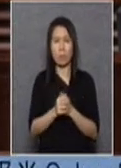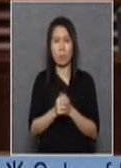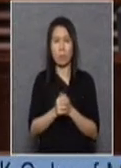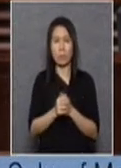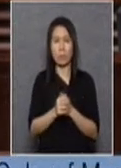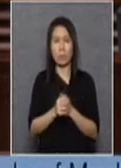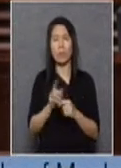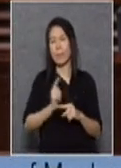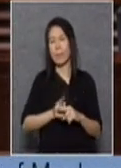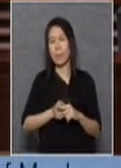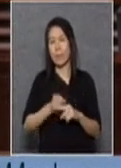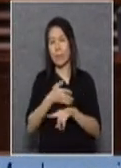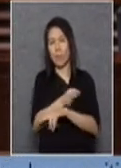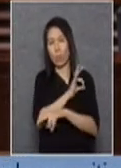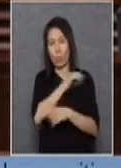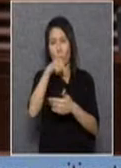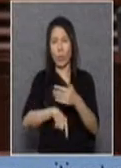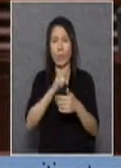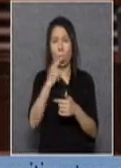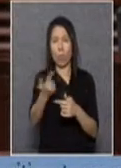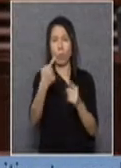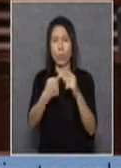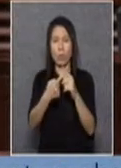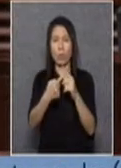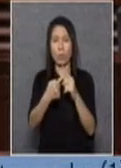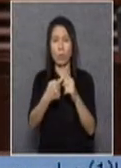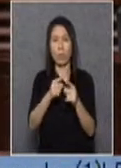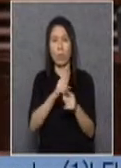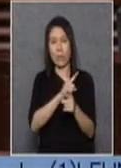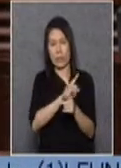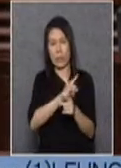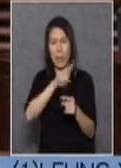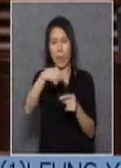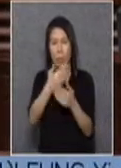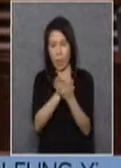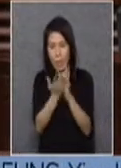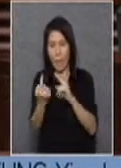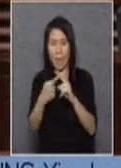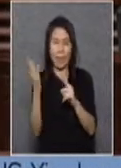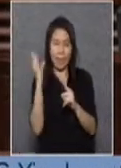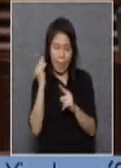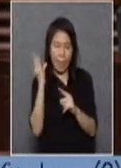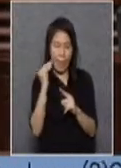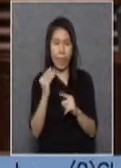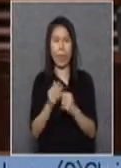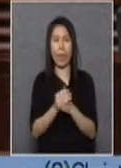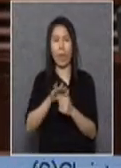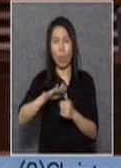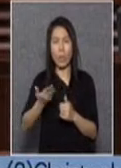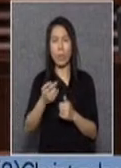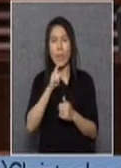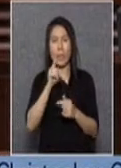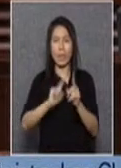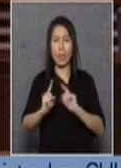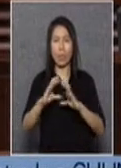咁当然啦，喺社会里边有好多人士会从佢自己同其他人嘅口中嘅听闻，或者睇到自由